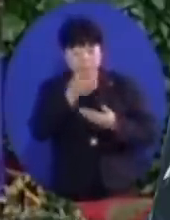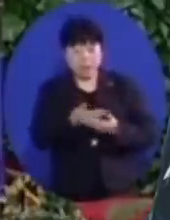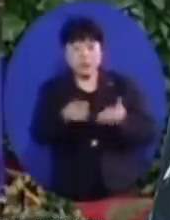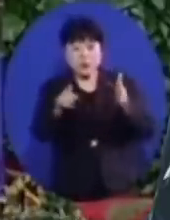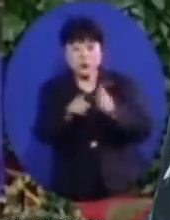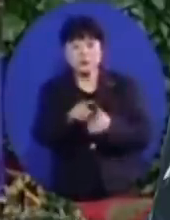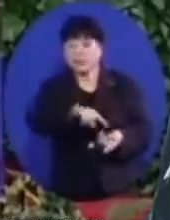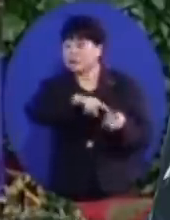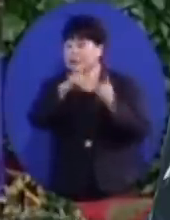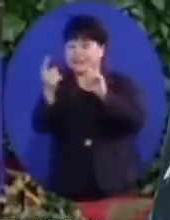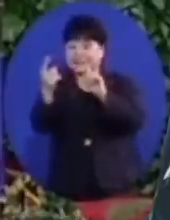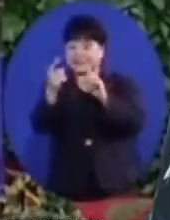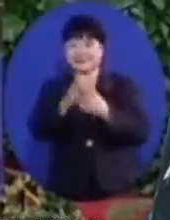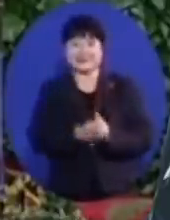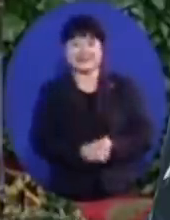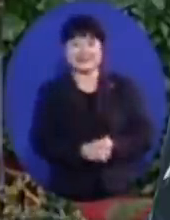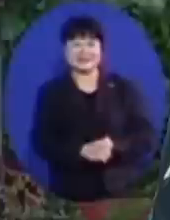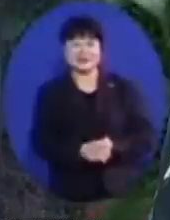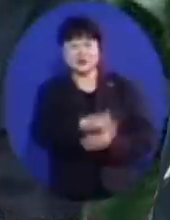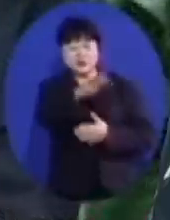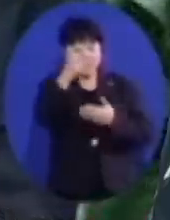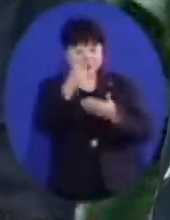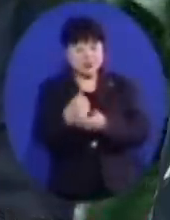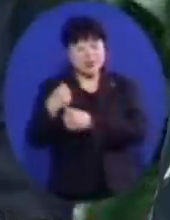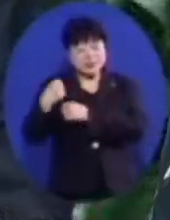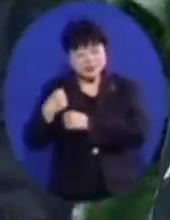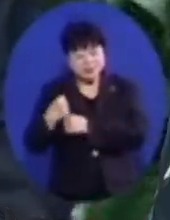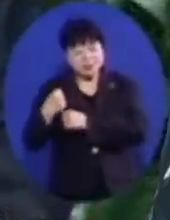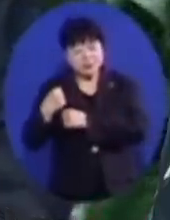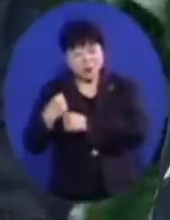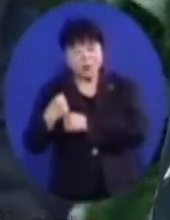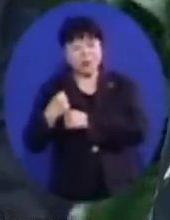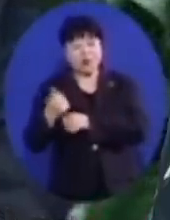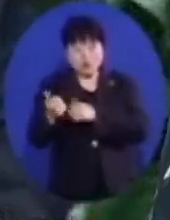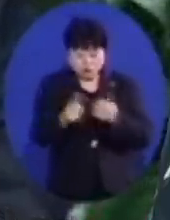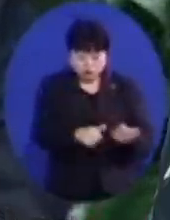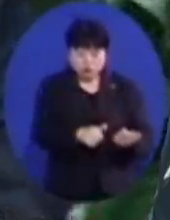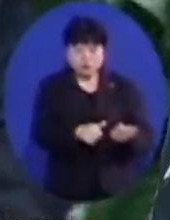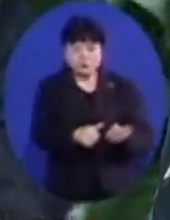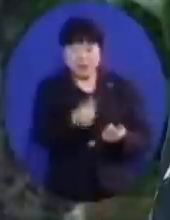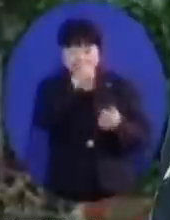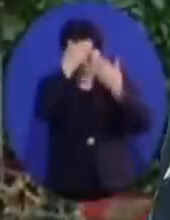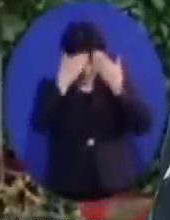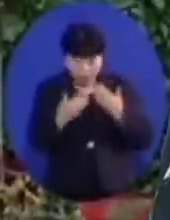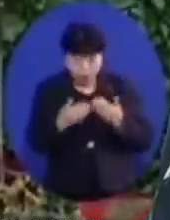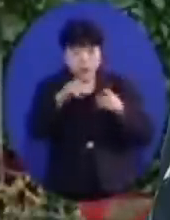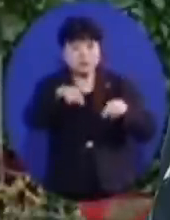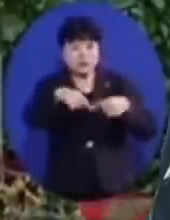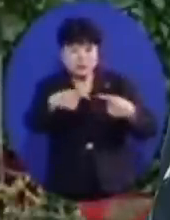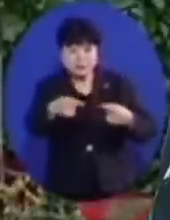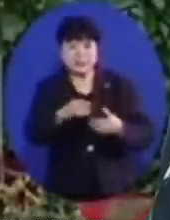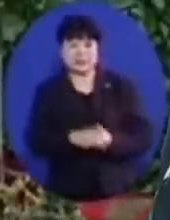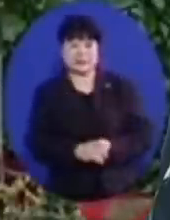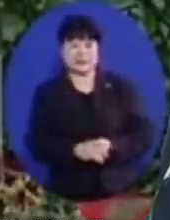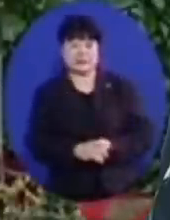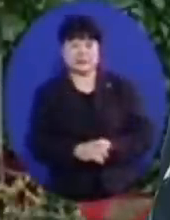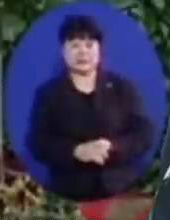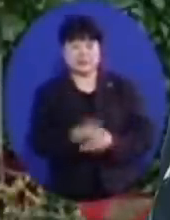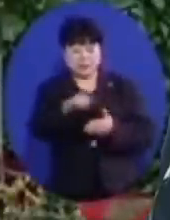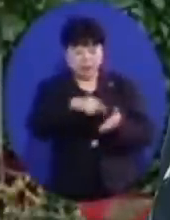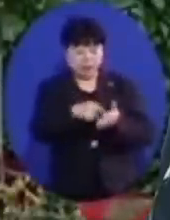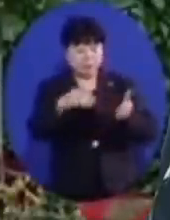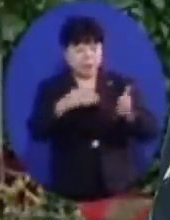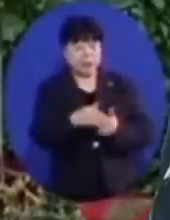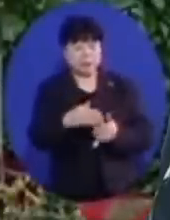살았느니라 우리 죄를 짊어지고 죽음이란 감옥에 들어갔습니다 거기는 다 갚아야